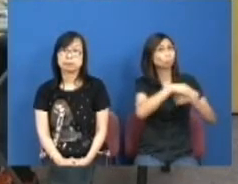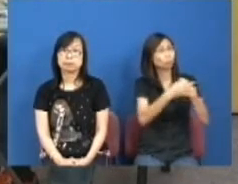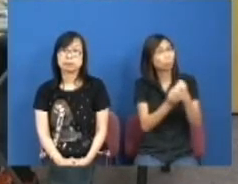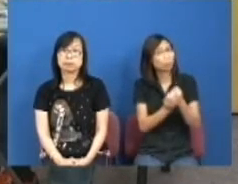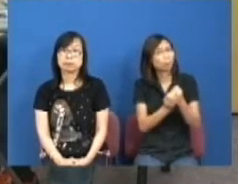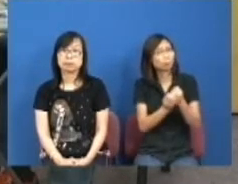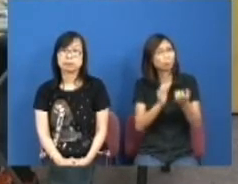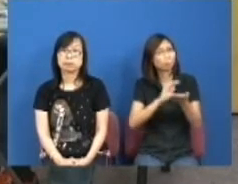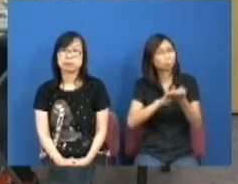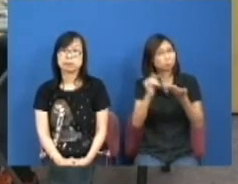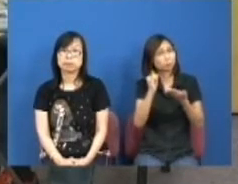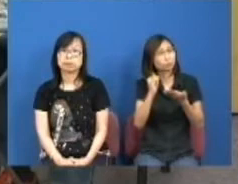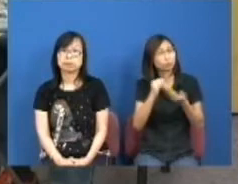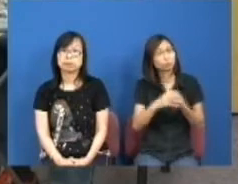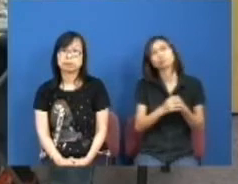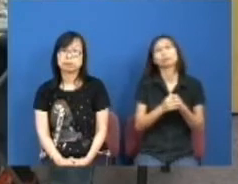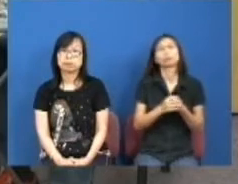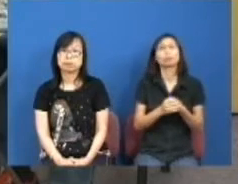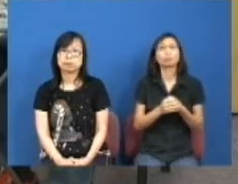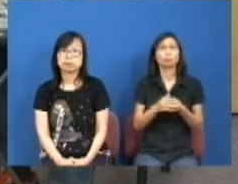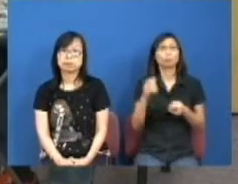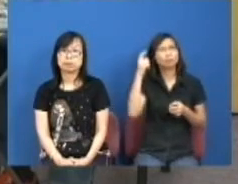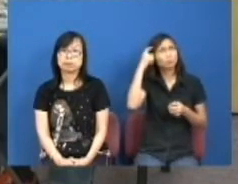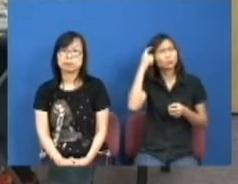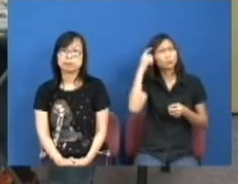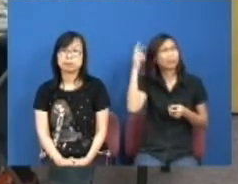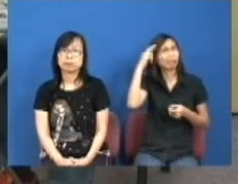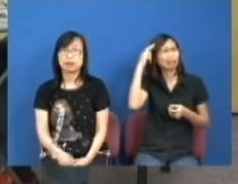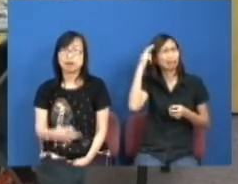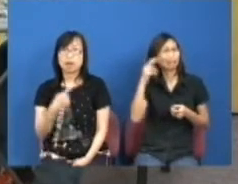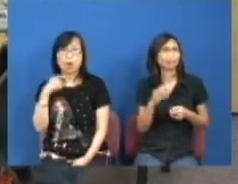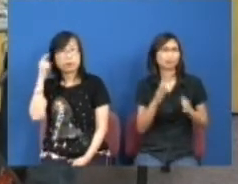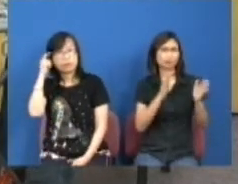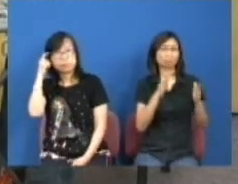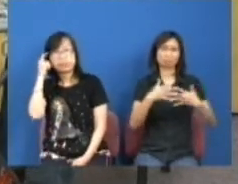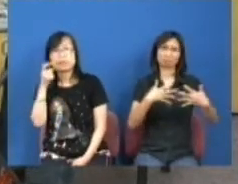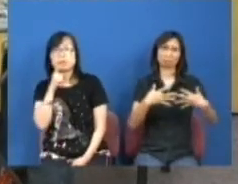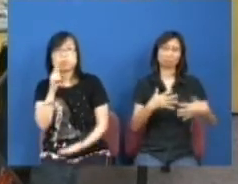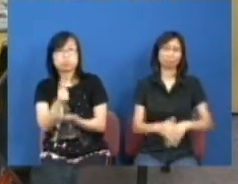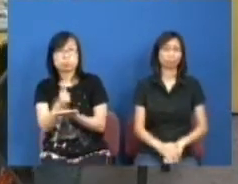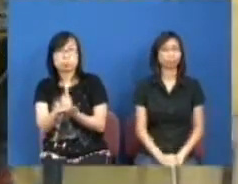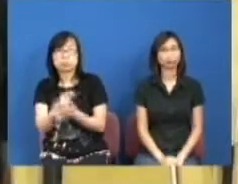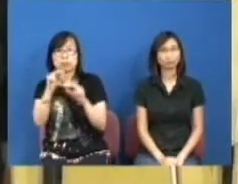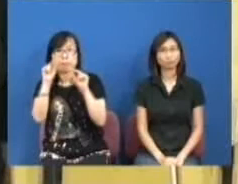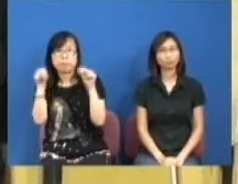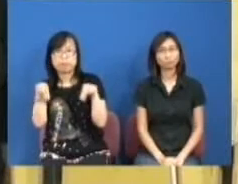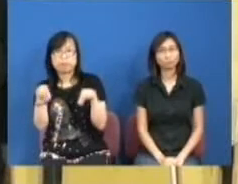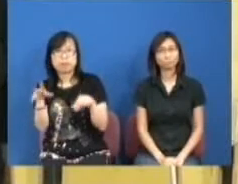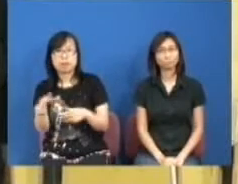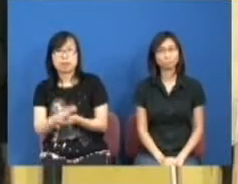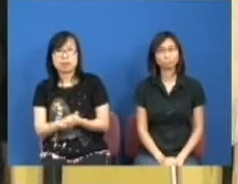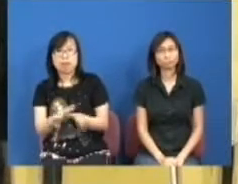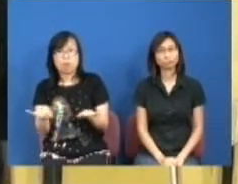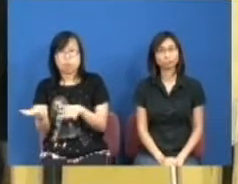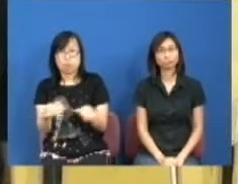會出現了一個即係幾精神分裂的情況。 係，我諗呢個都係一個重要嘅問題嚟嘅，即係河水